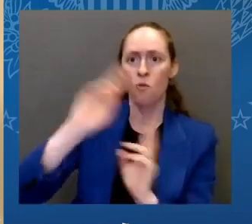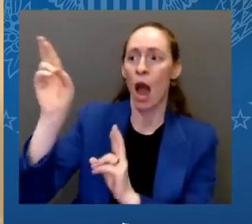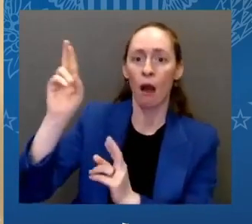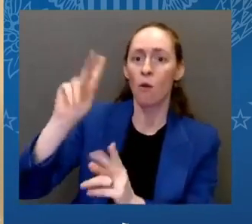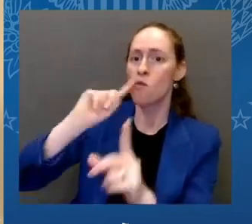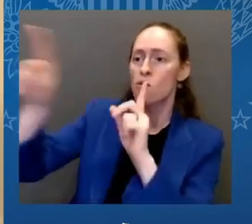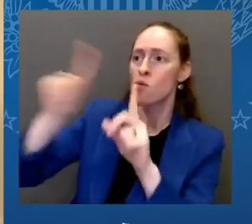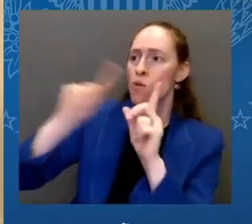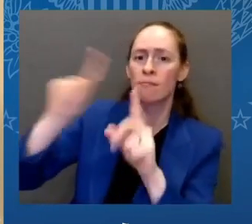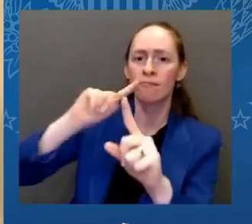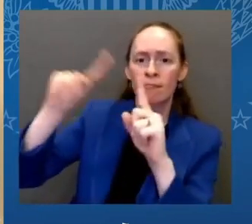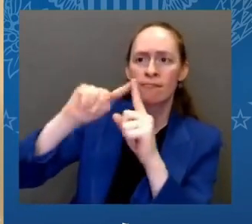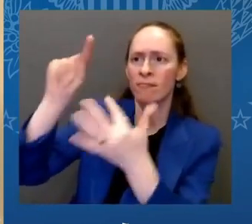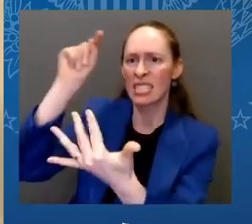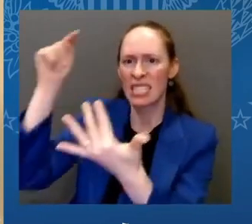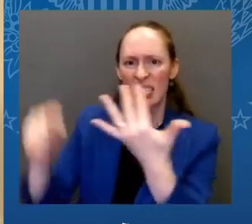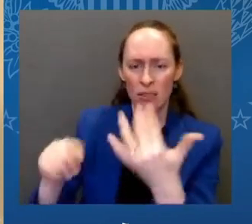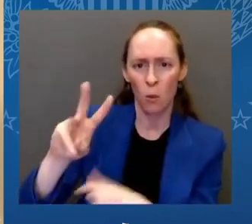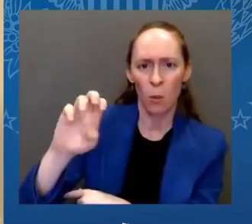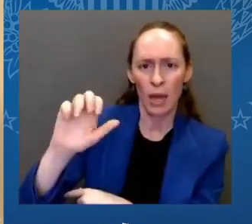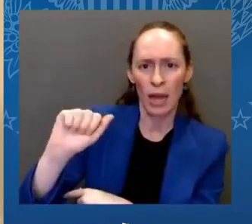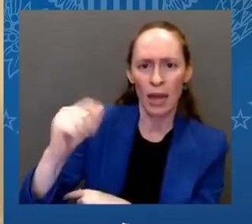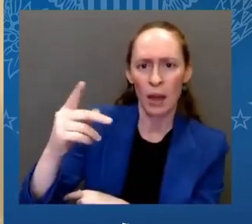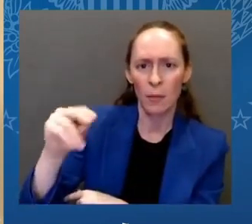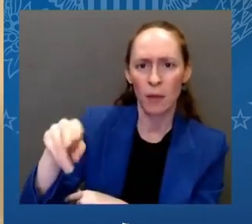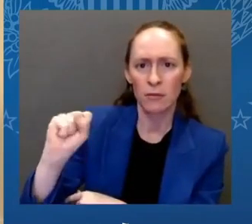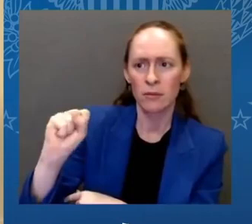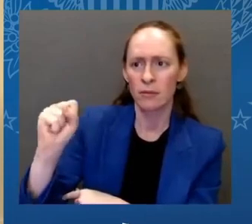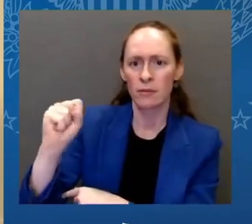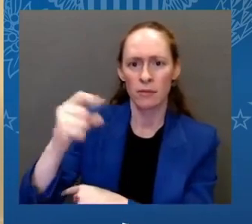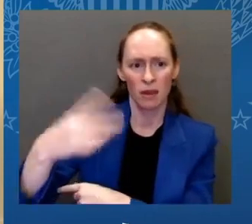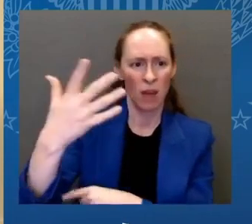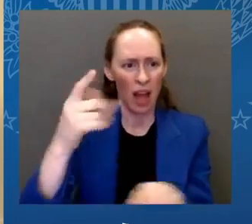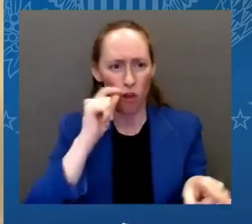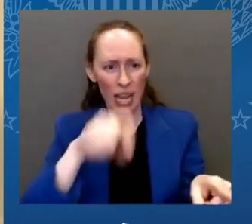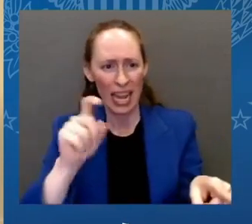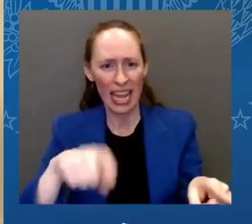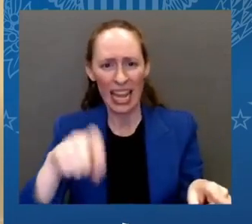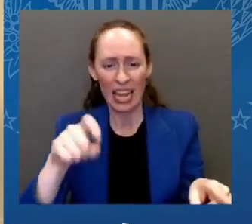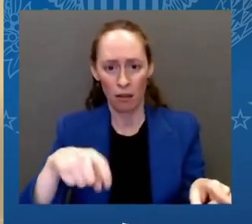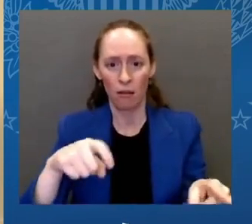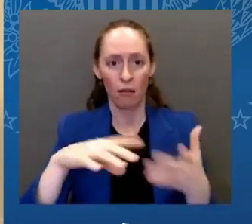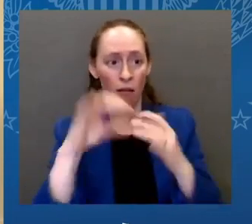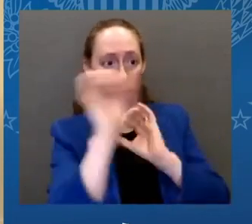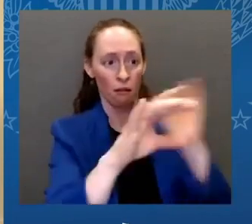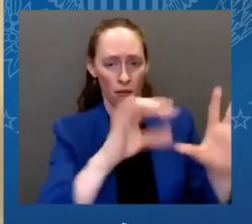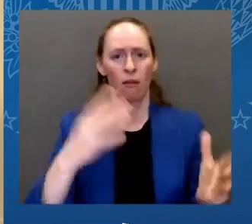оборони у постачанні обладнання і озброєнь. Сьогодні